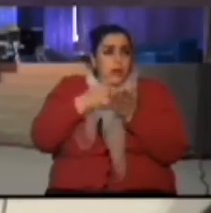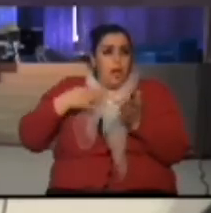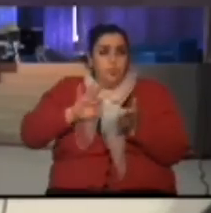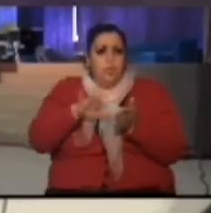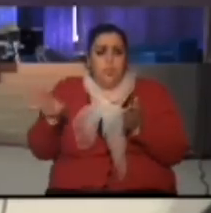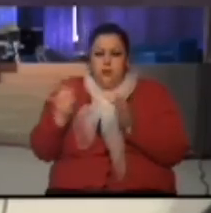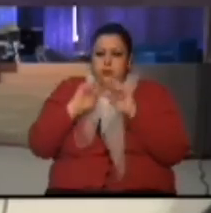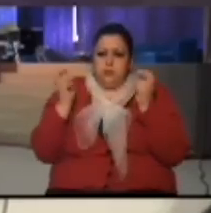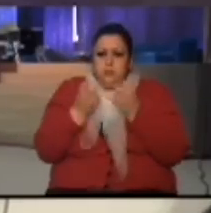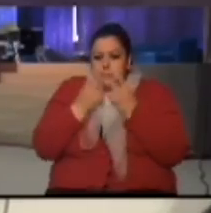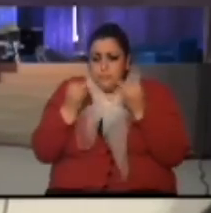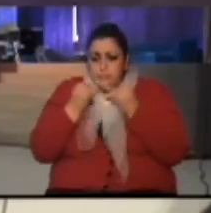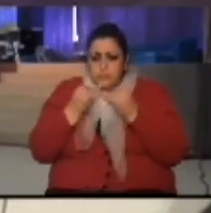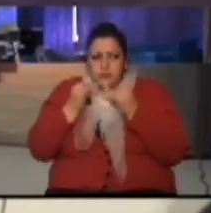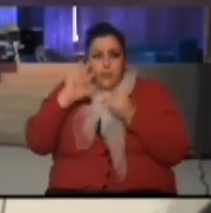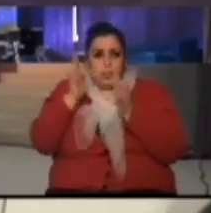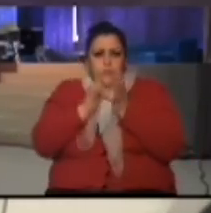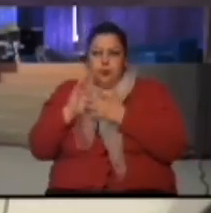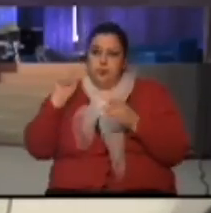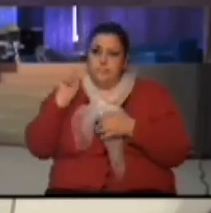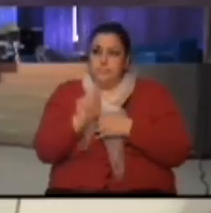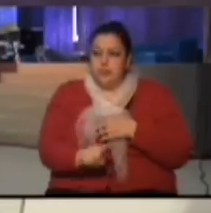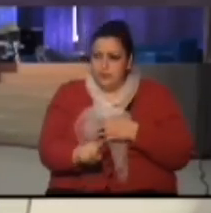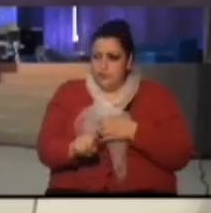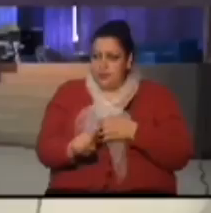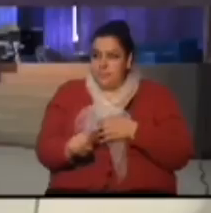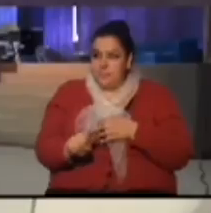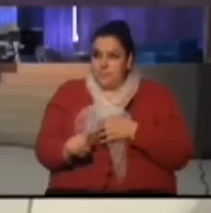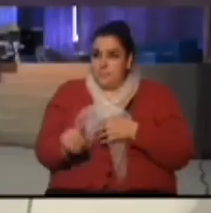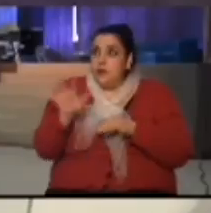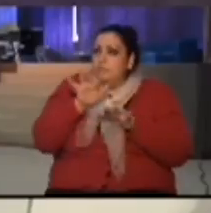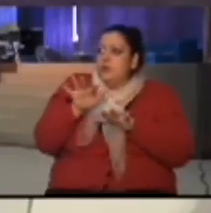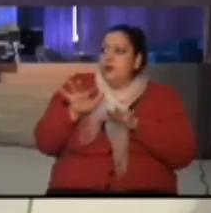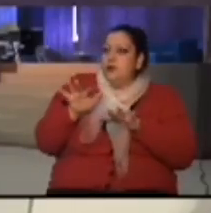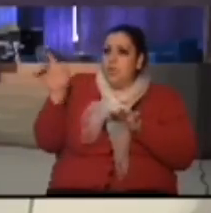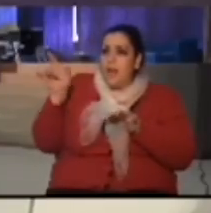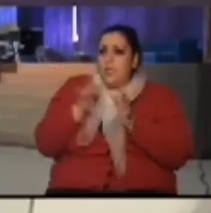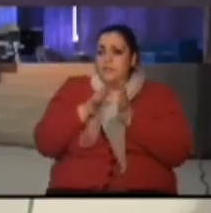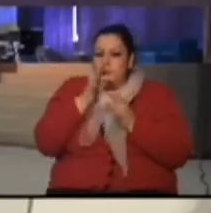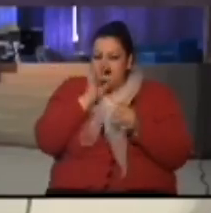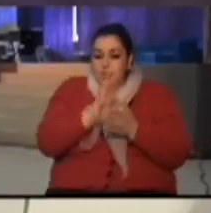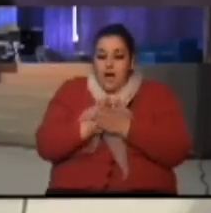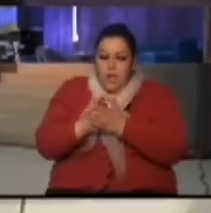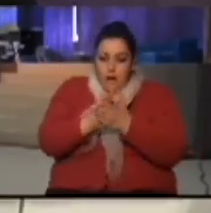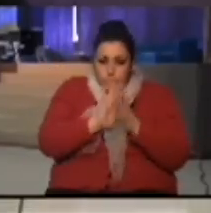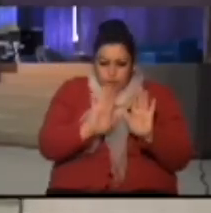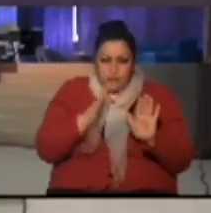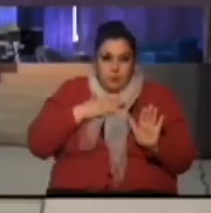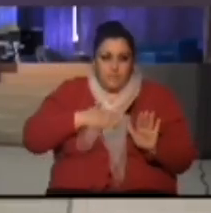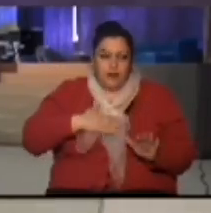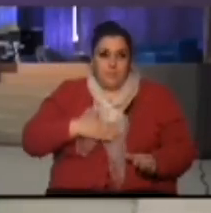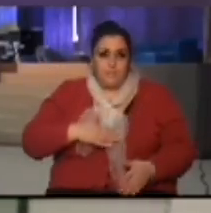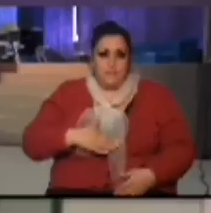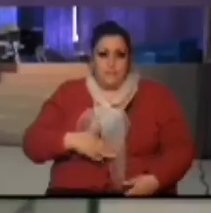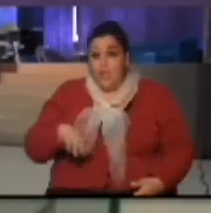պա ընդհատենք այստեղ։ Հովհանեսի ավետարան, 19-րդ գլուխ, 20-րդ խոսք։ Ասմա երբ